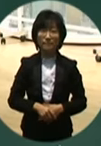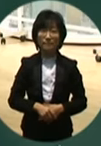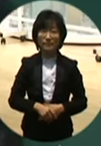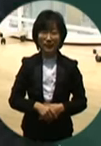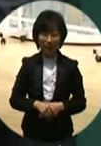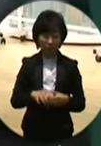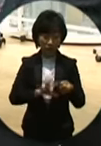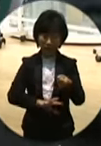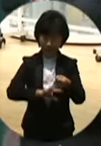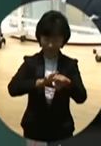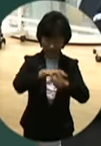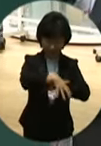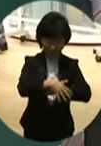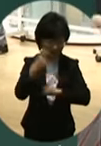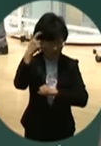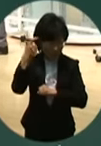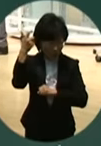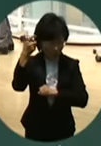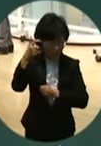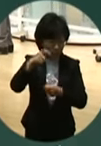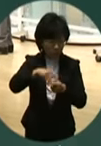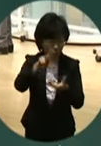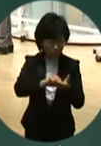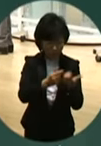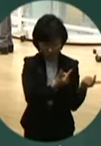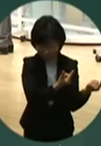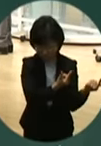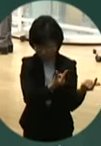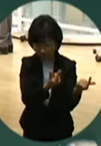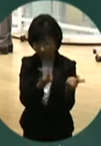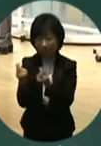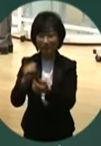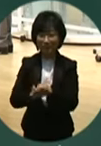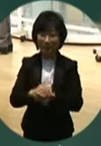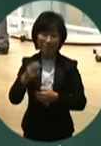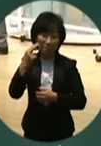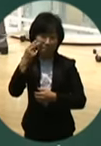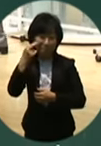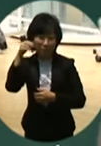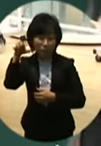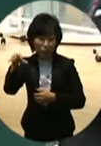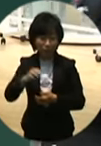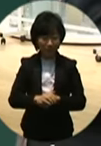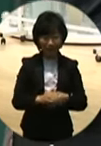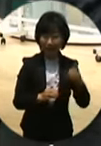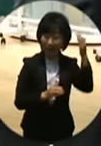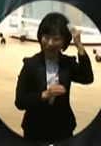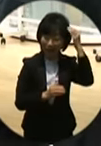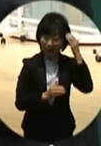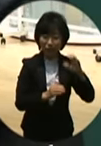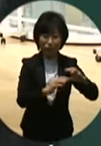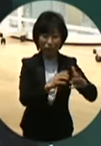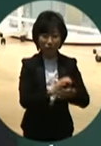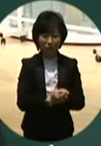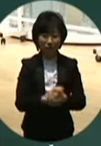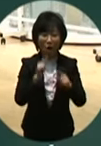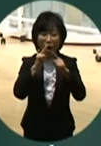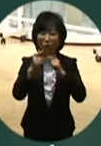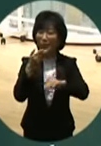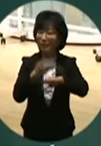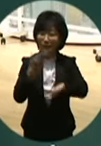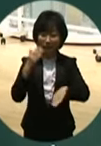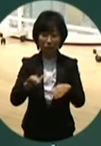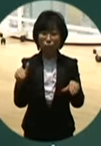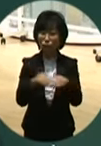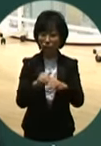똑같이 일어납니다. So spiritual problems all over the world is exactly the same. 미국하고 한국하고는 문화가 다르고 언어가 다릅니다. Yes, America, Korea,